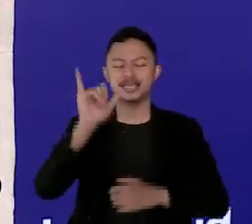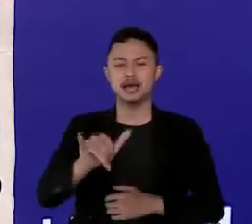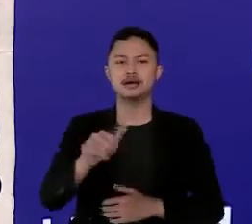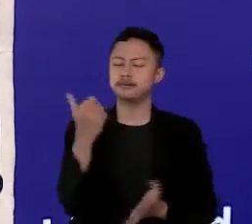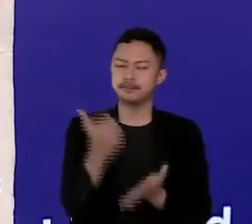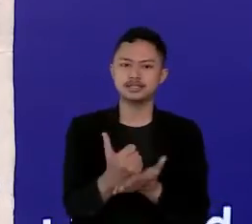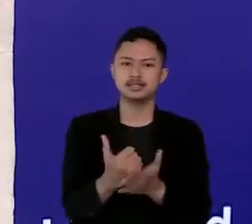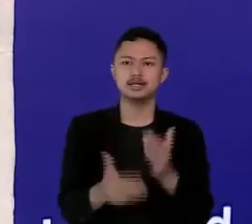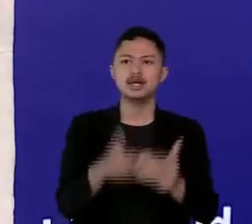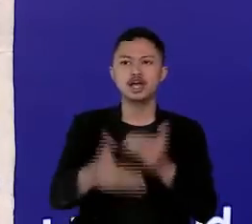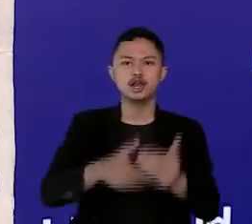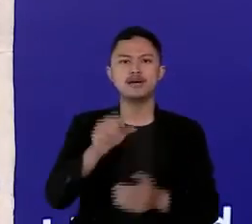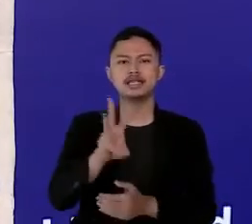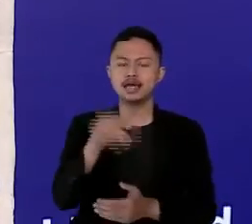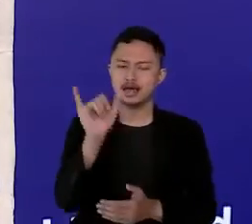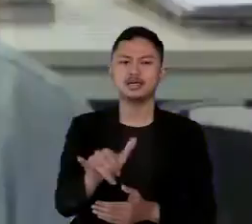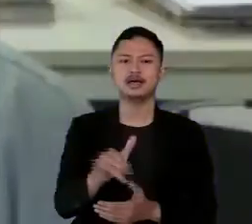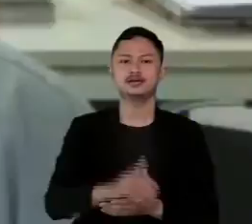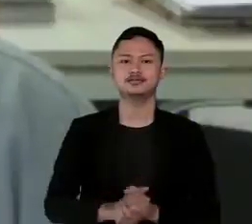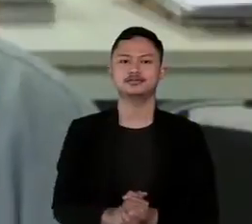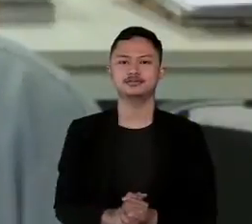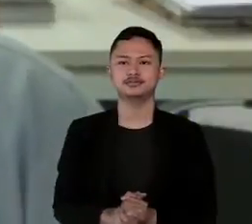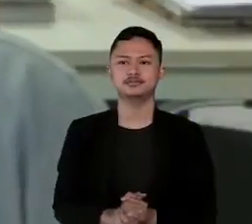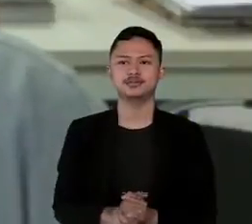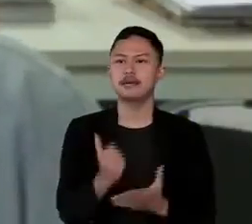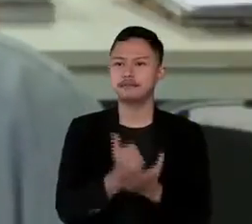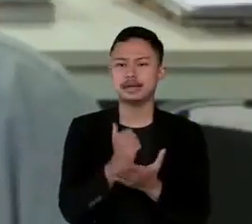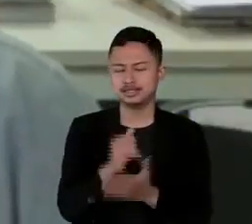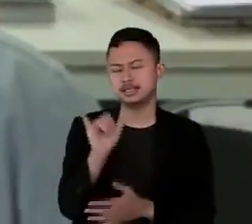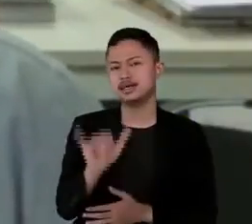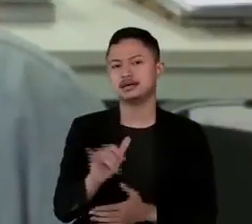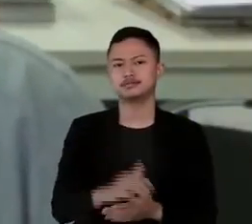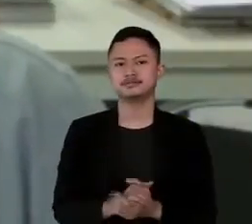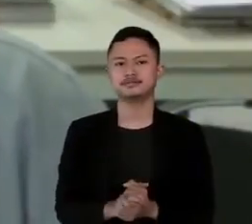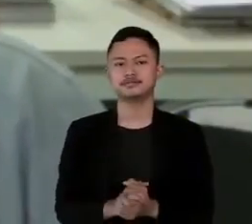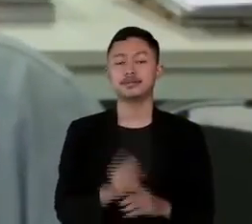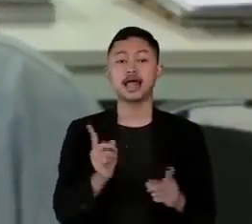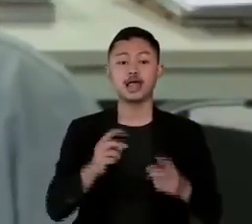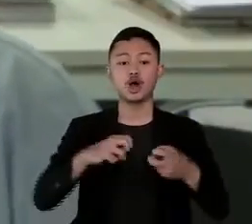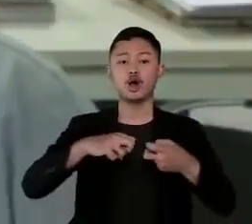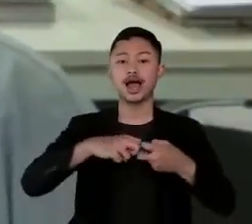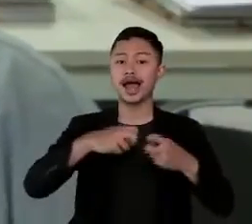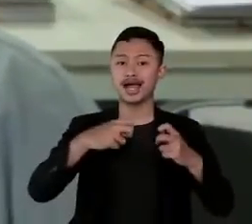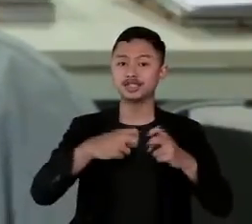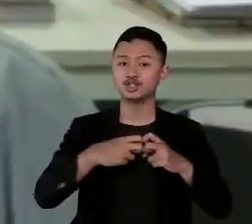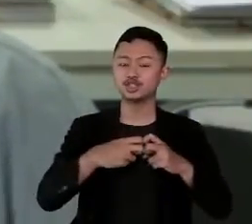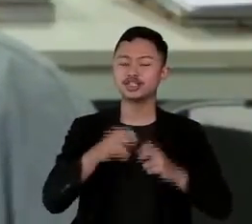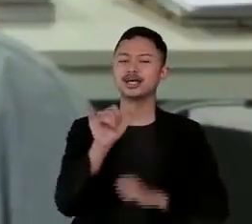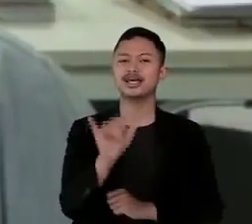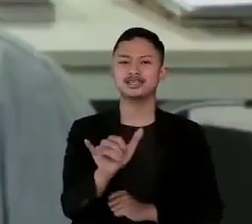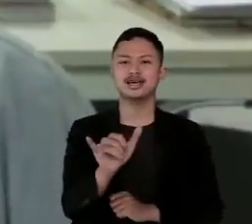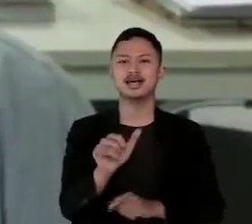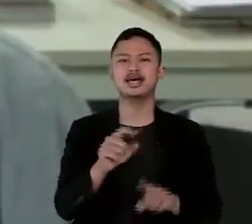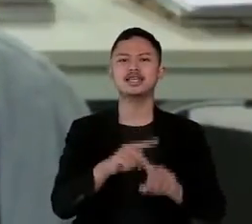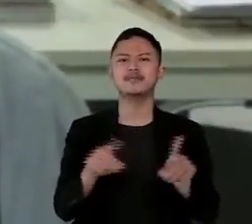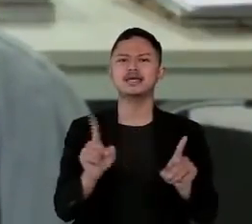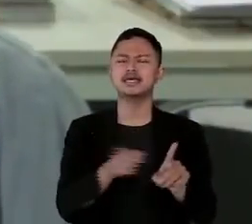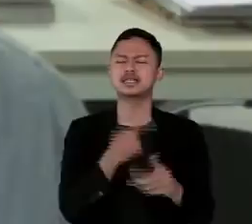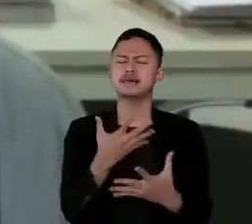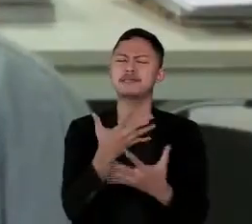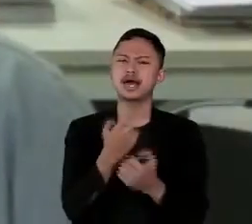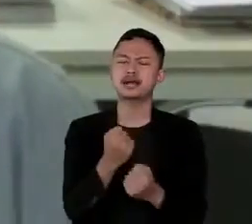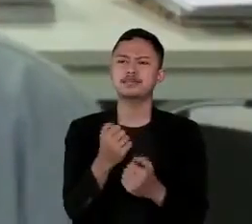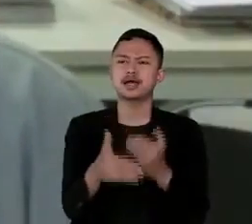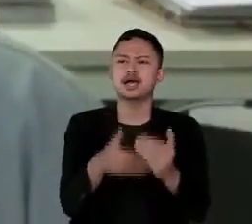yang pasti-pasti oke oke oke situ pasti tetapi mudah-mudahan tidak